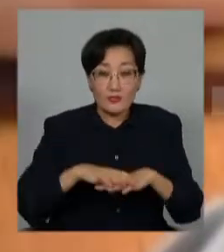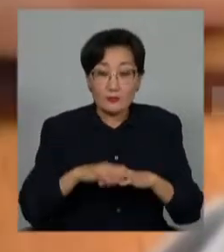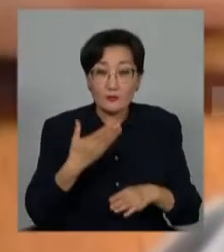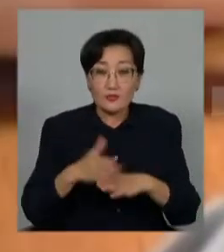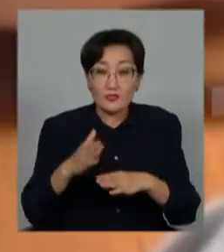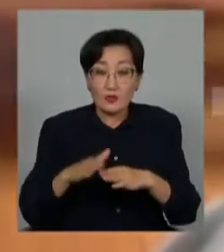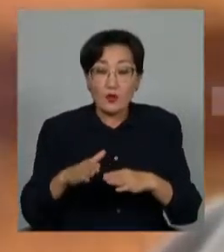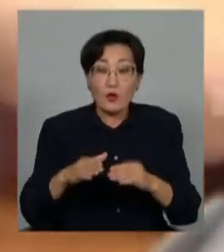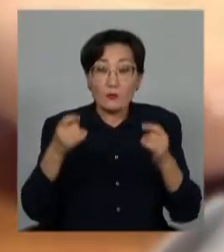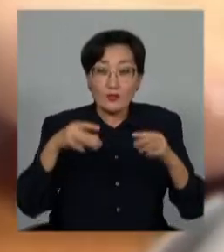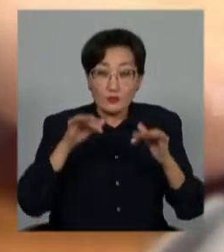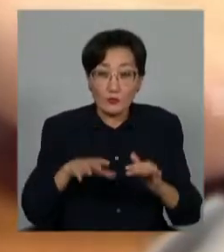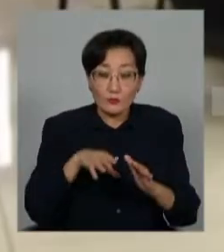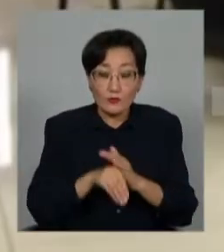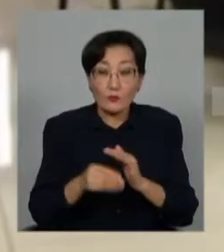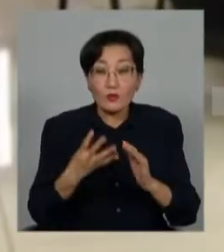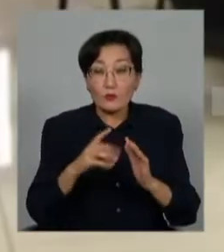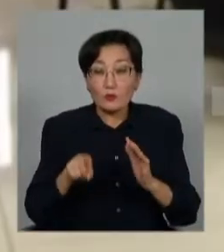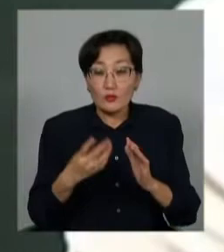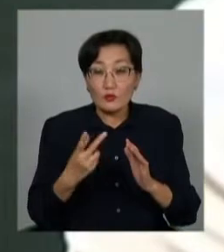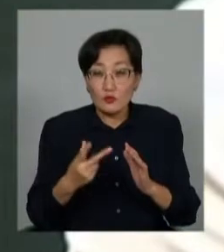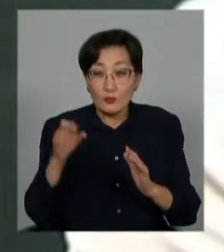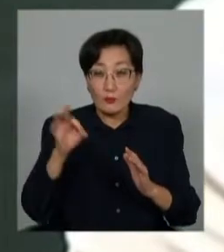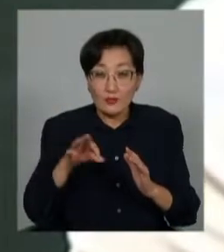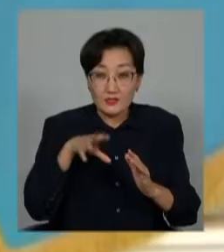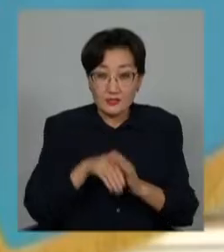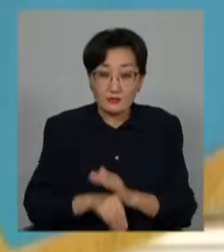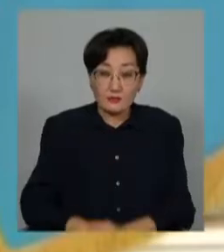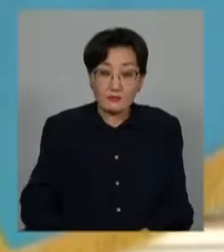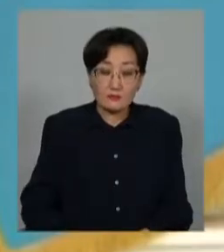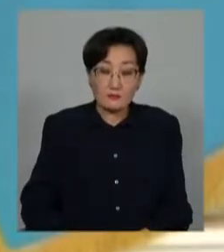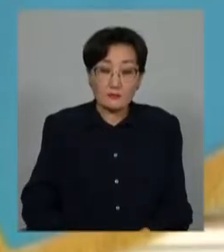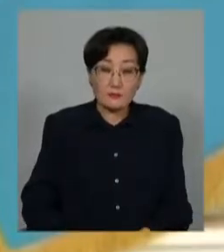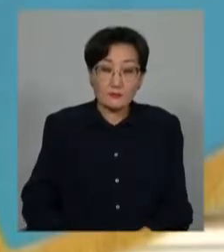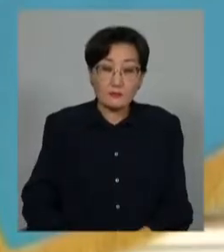несие портфелінің 4,3% құрайды.